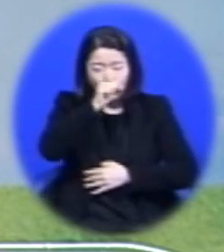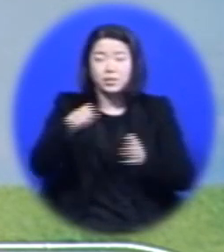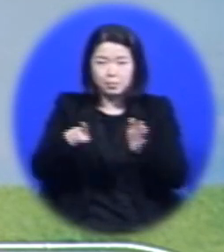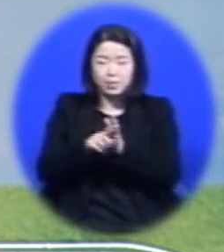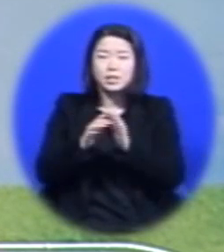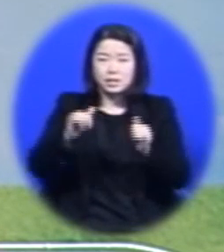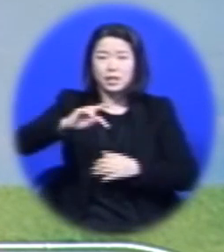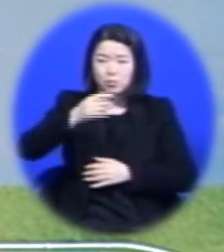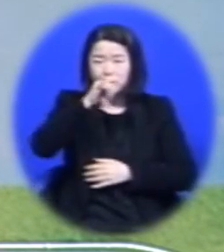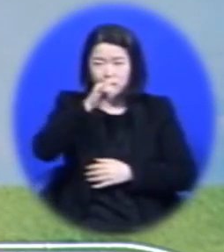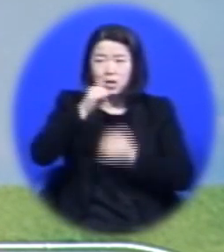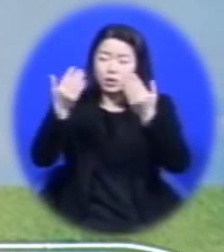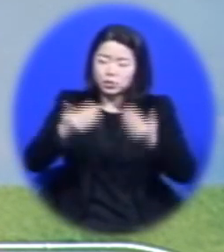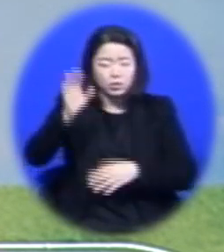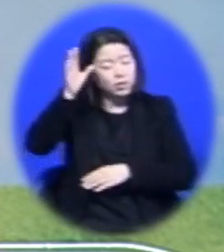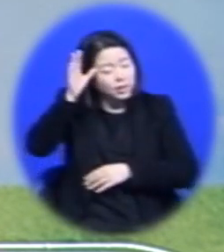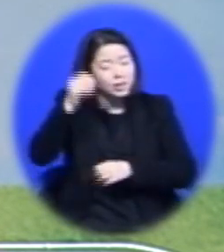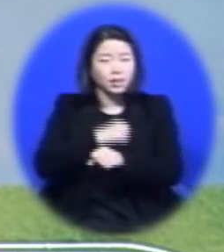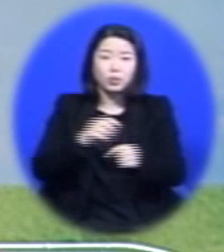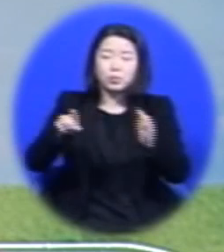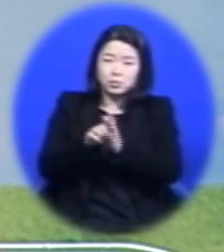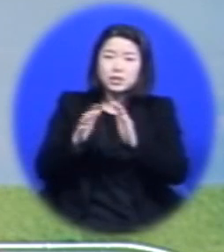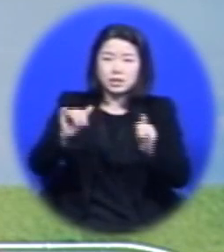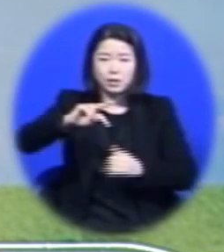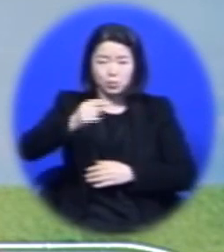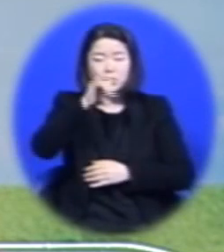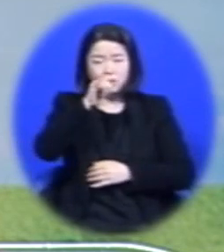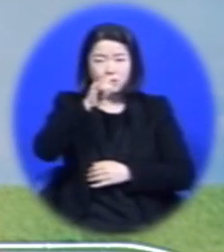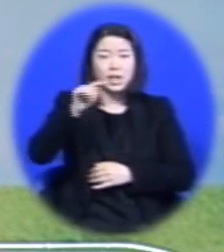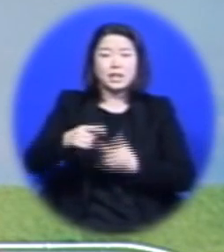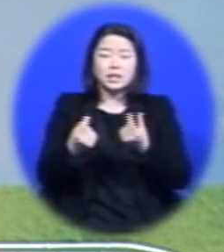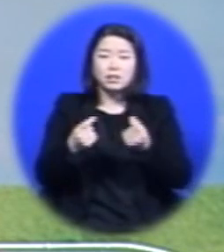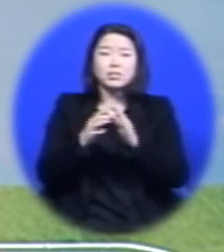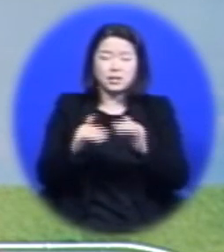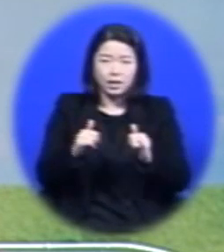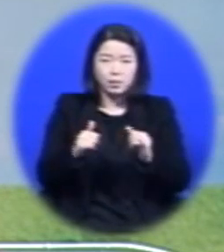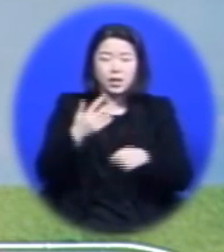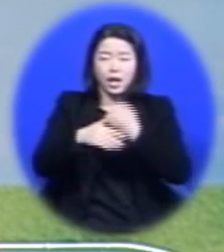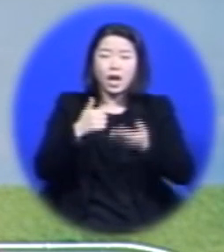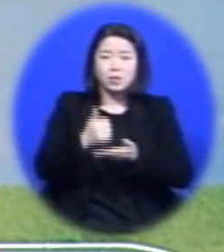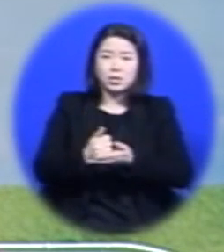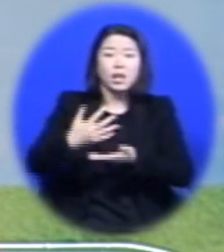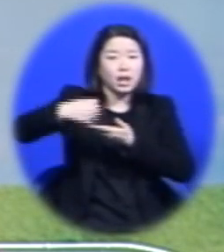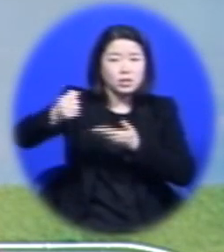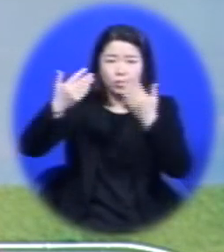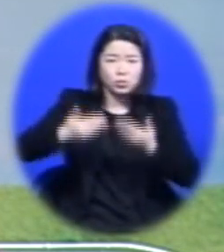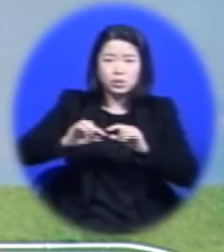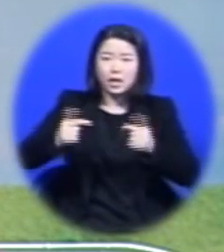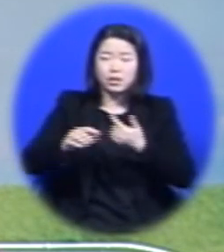믿는 사람도 있고 또 주실 것을 기대하고 믿는 사람도 있습니다 이런 사람들은 하나님이 가져가시고 안주시면